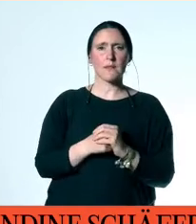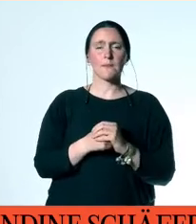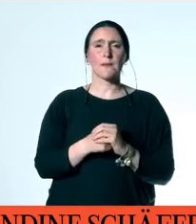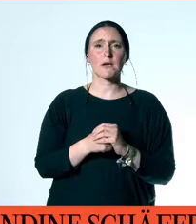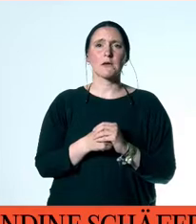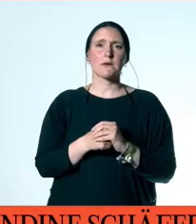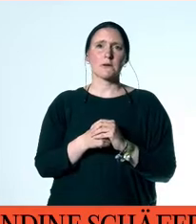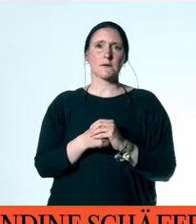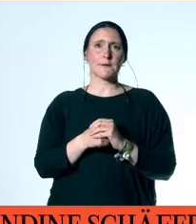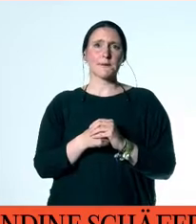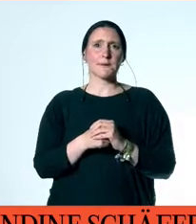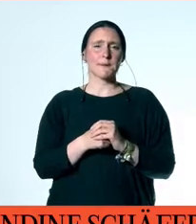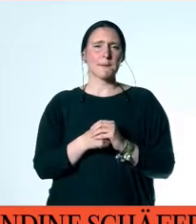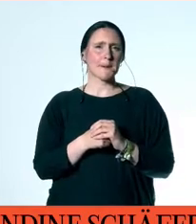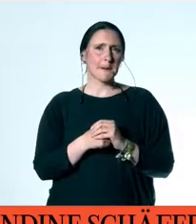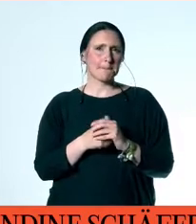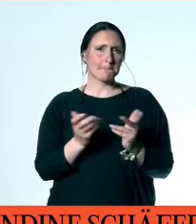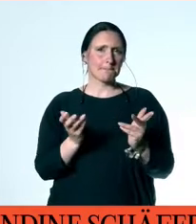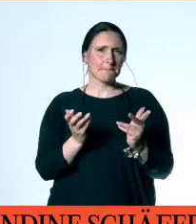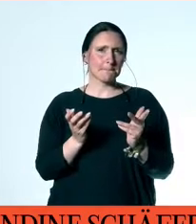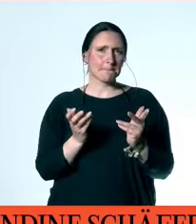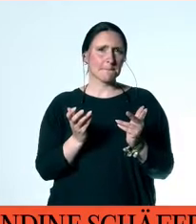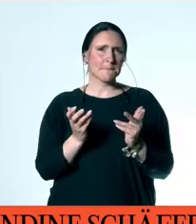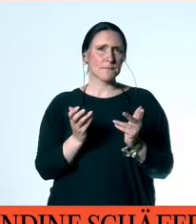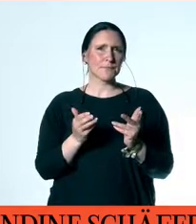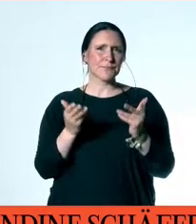repräsentiert oder auch vertreten oder zu Hause fühlen.